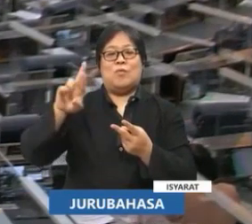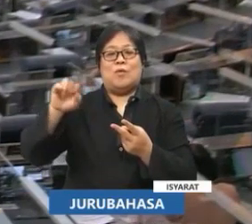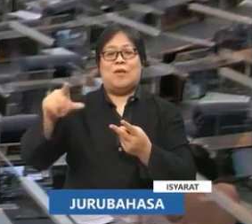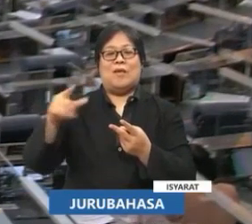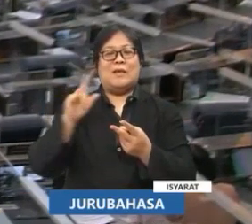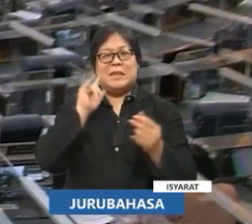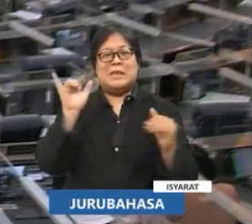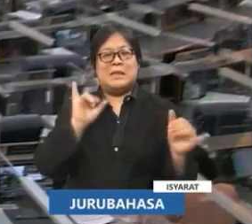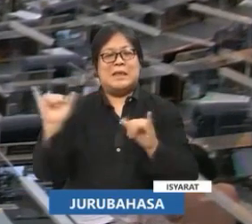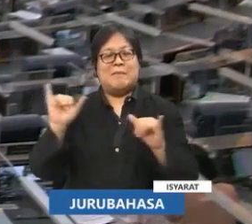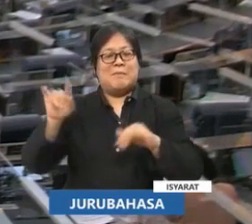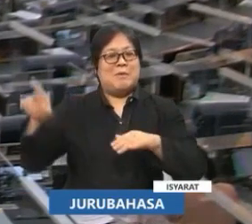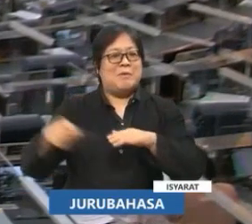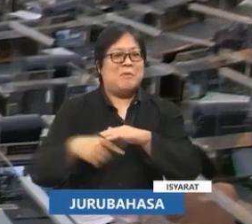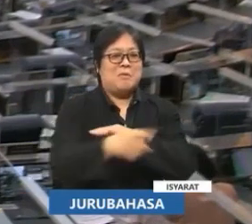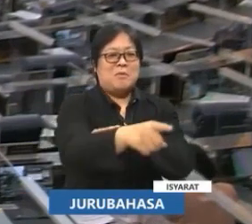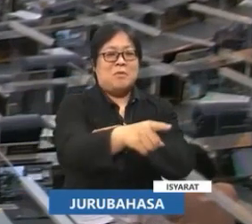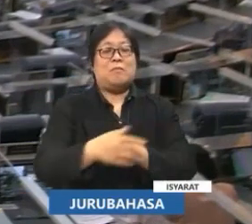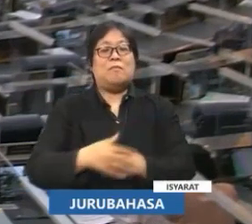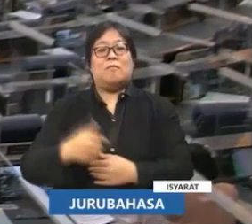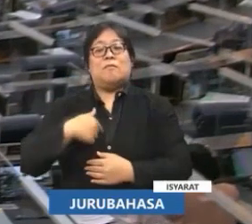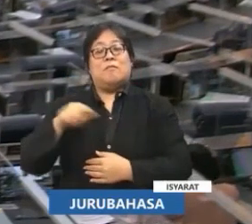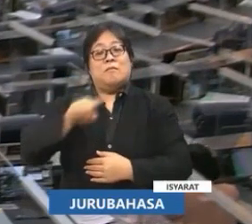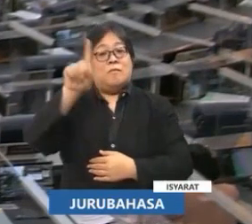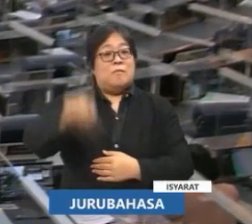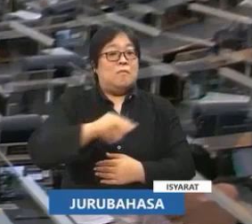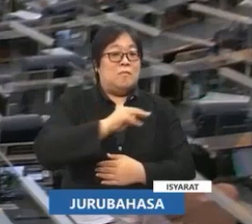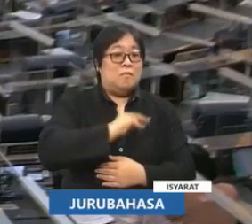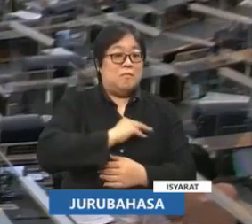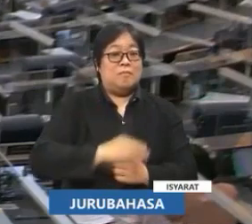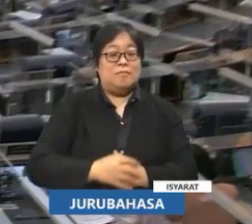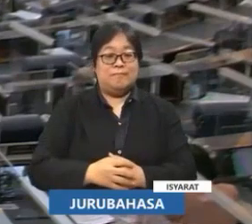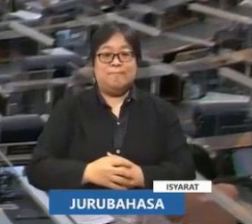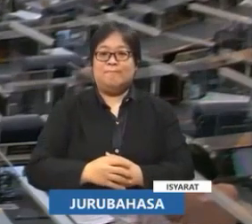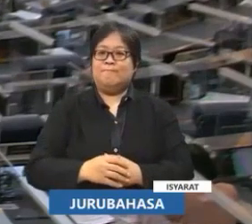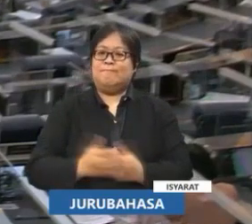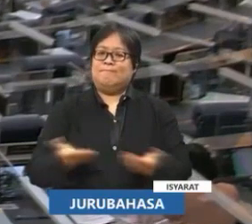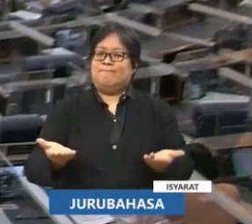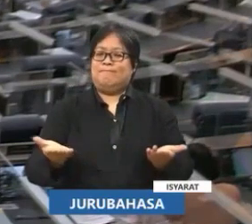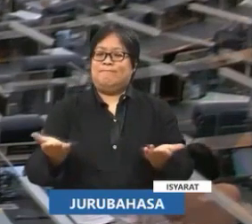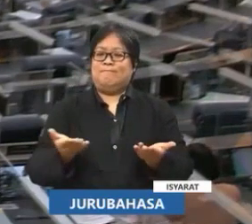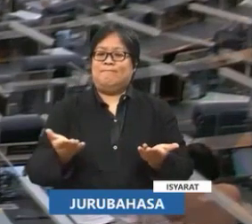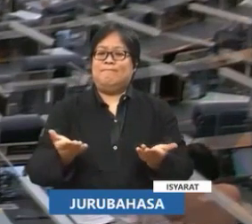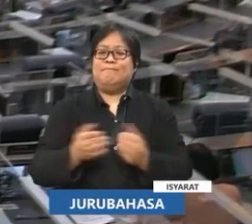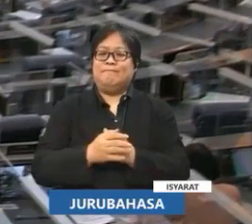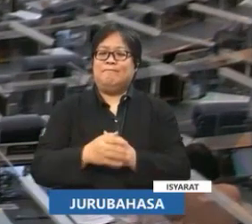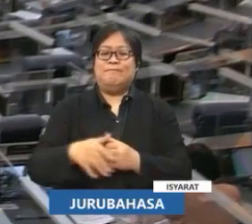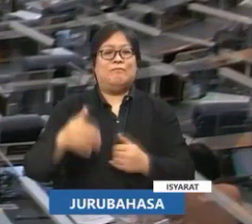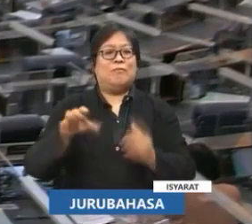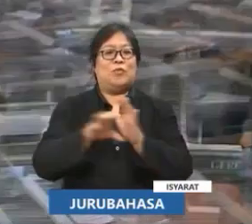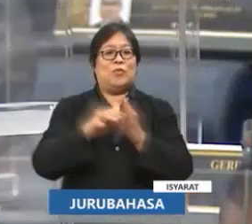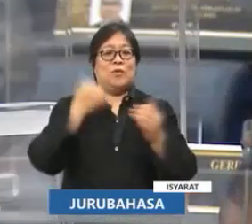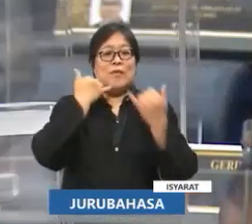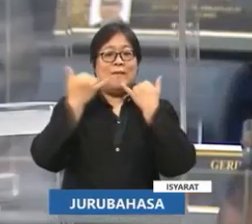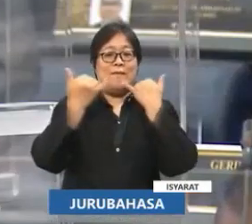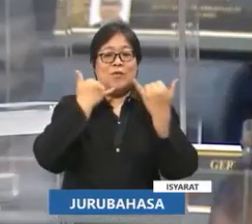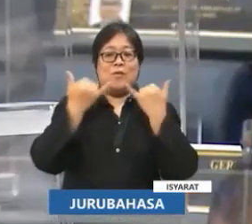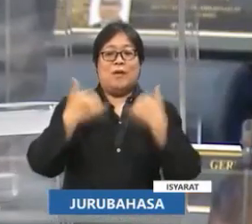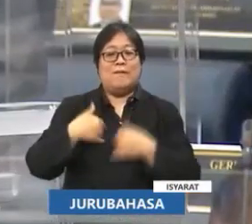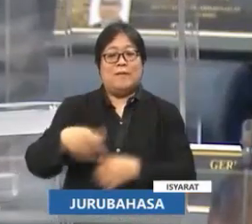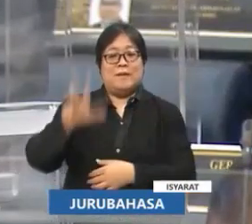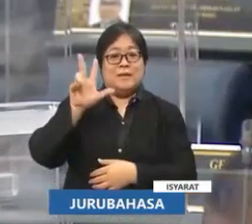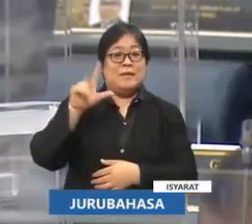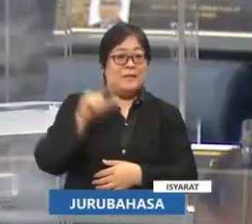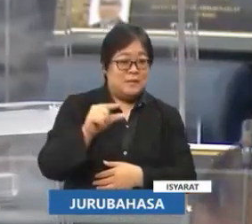pendalaman. Yang saya nak tanya kepada Menteri, yang berlaku dalam tetra dalam telefon tu, dia ada